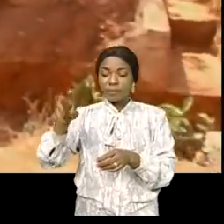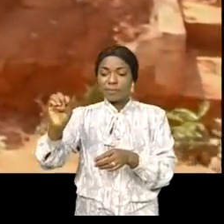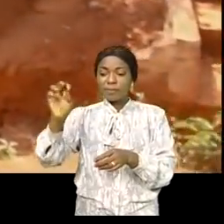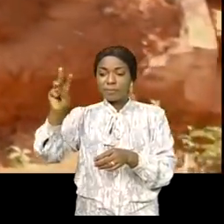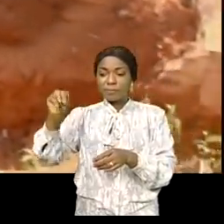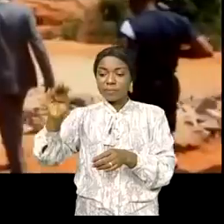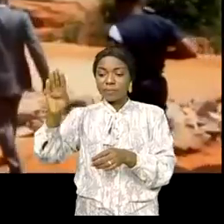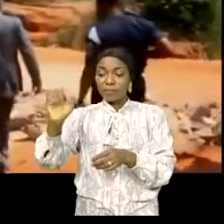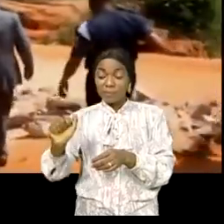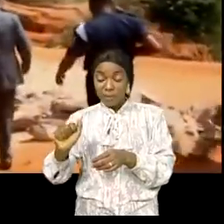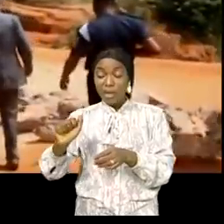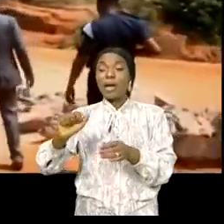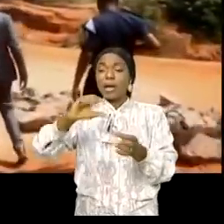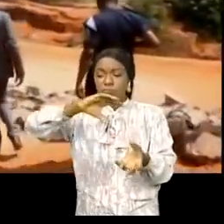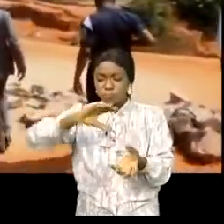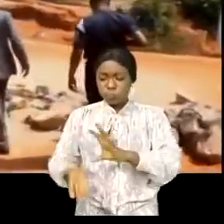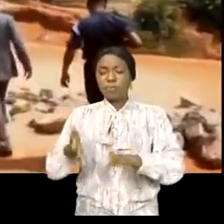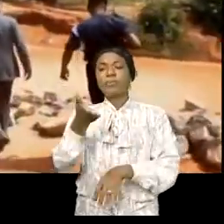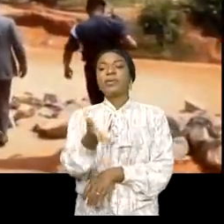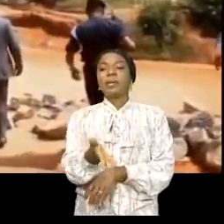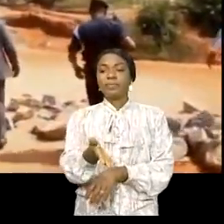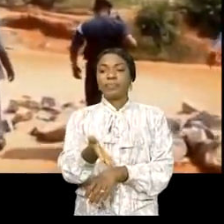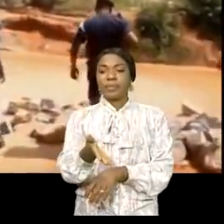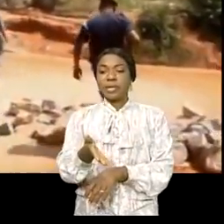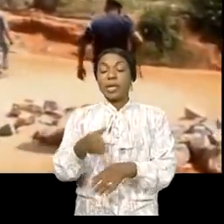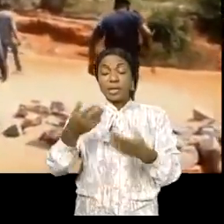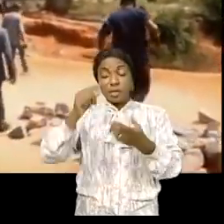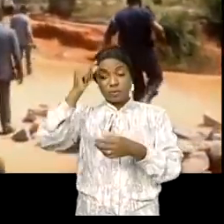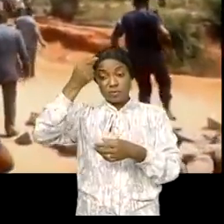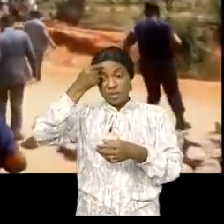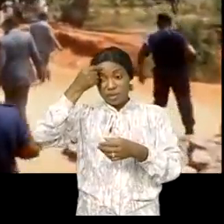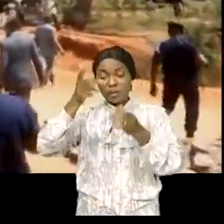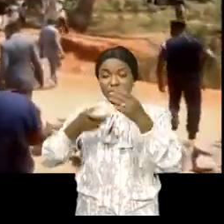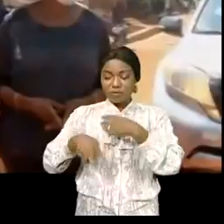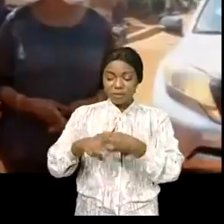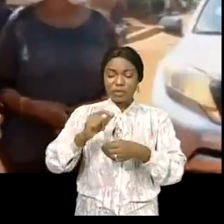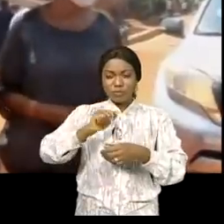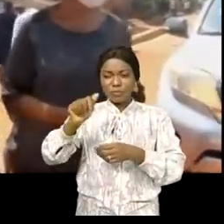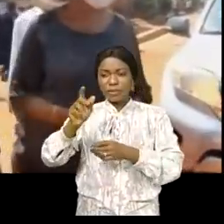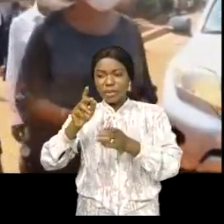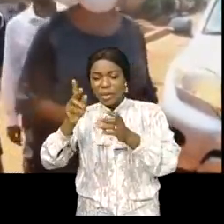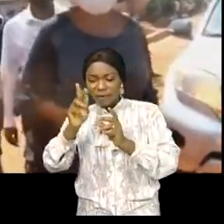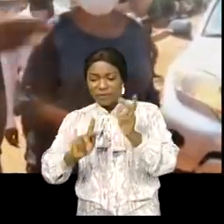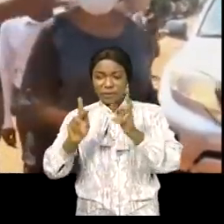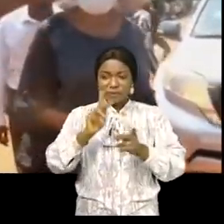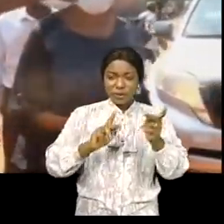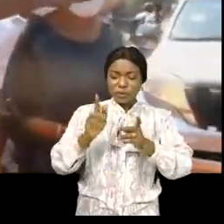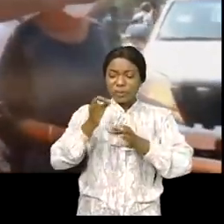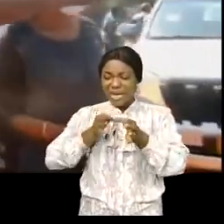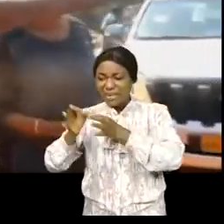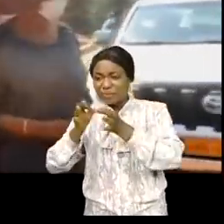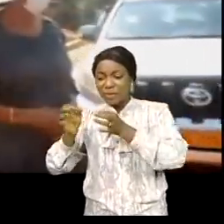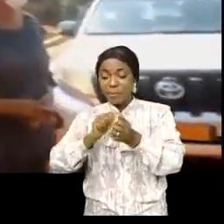elle est passée, l'autorité provinciale intérimaire a eu des explications de la part du directeur provincial de l'OVD, Trésor Kachala,